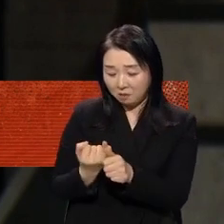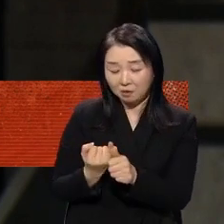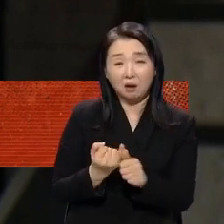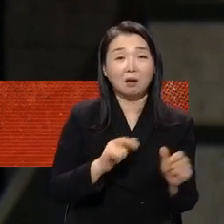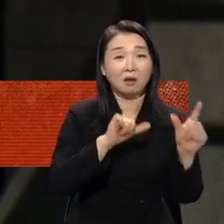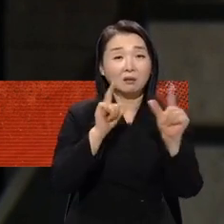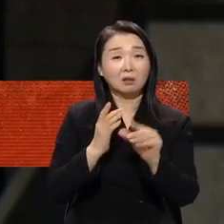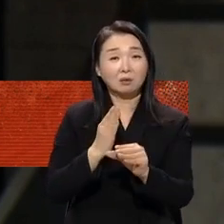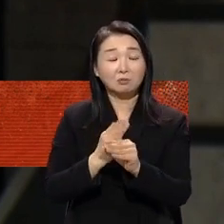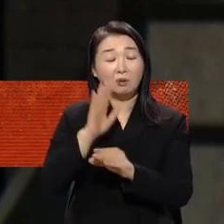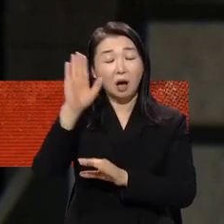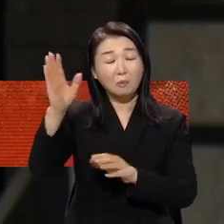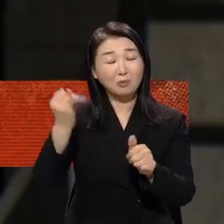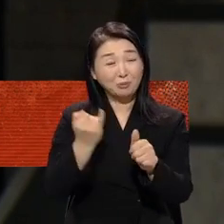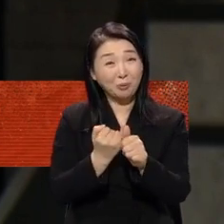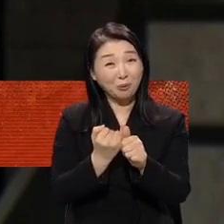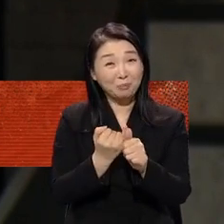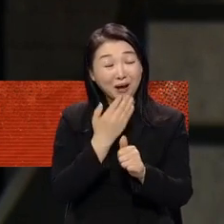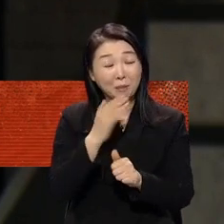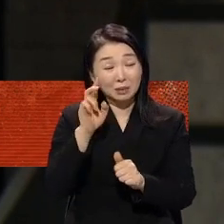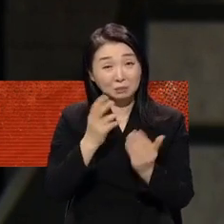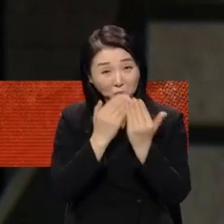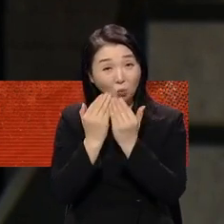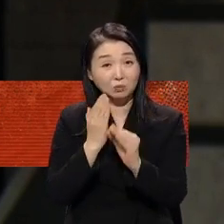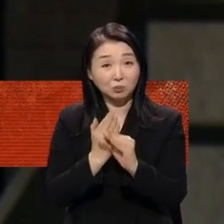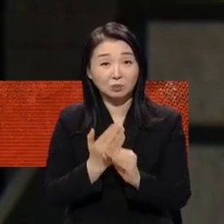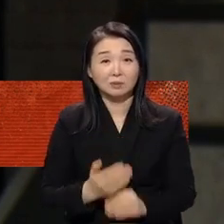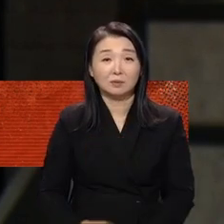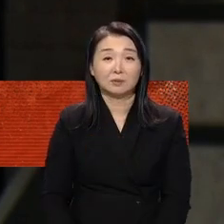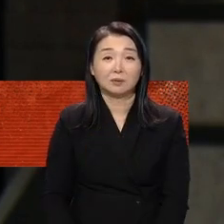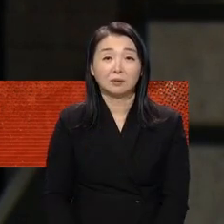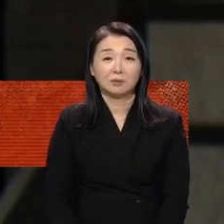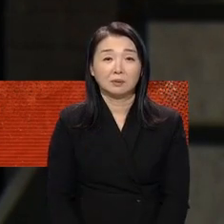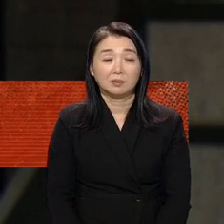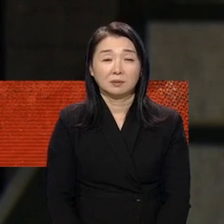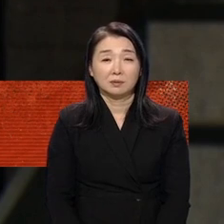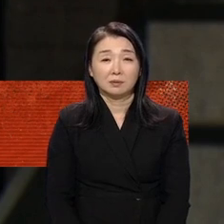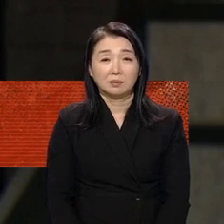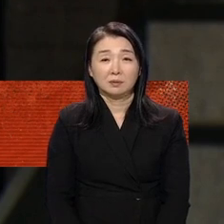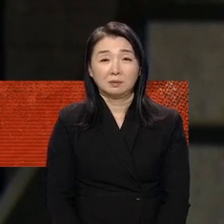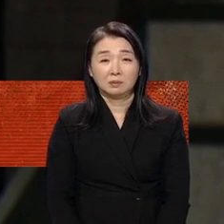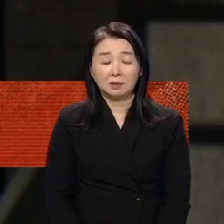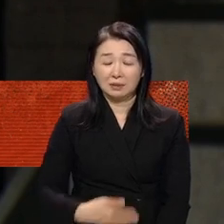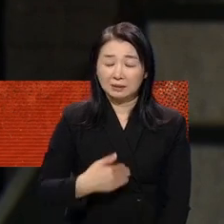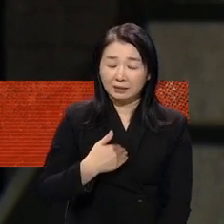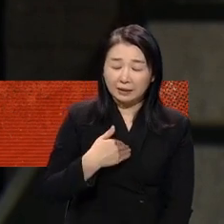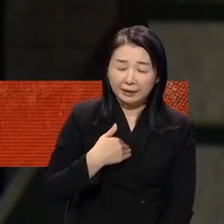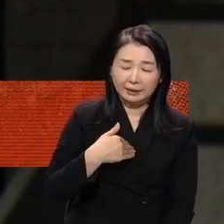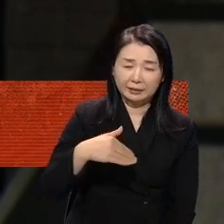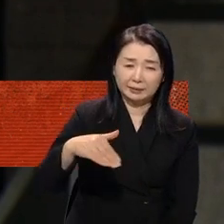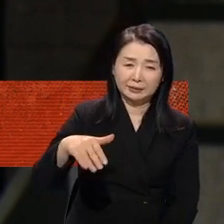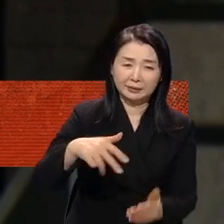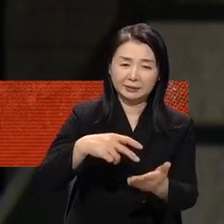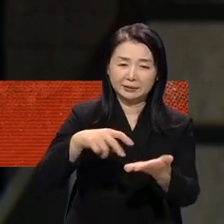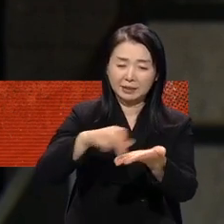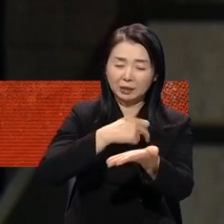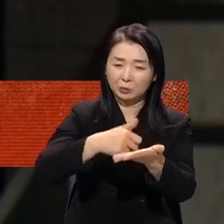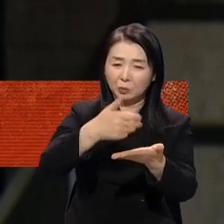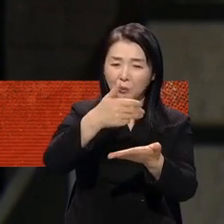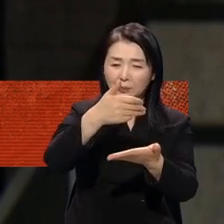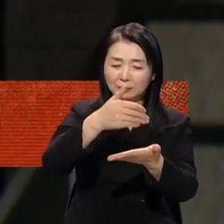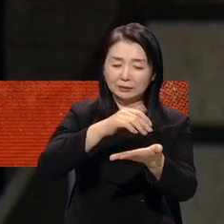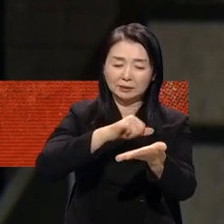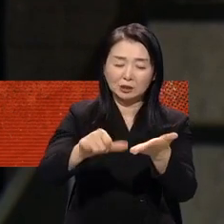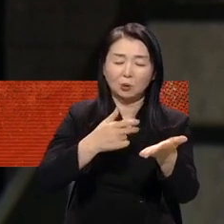앞으로 결혼까지도 생각을 하고 있는 그런 상황인데 그러면 내가 이렇게 하면 저 사람이 마음이 어떨까라고 하는 것을 좀